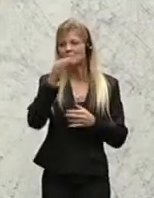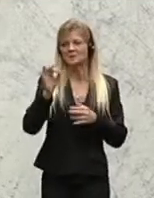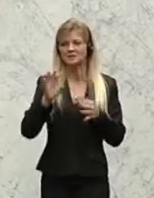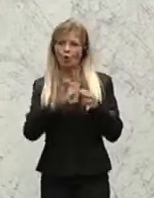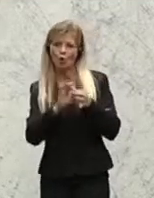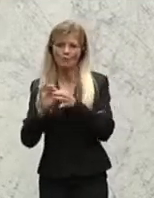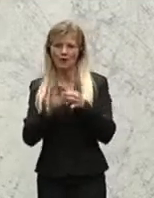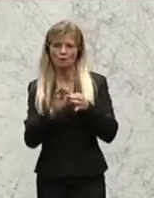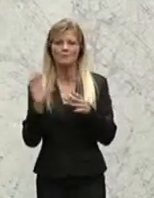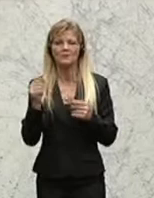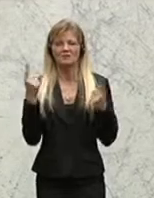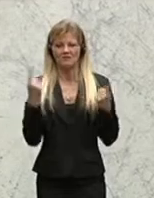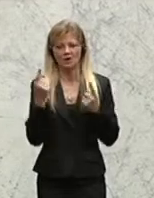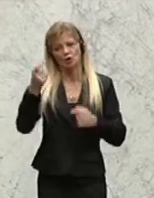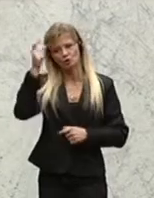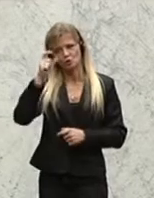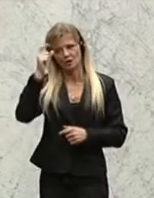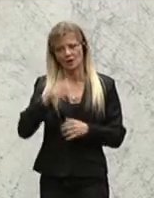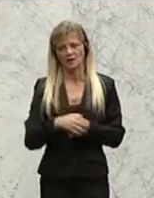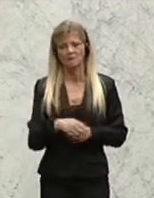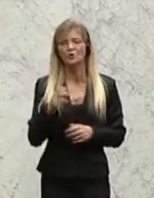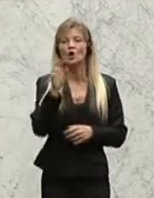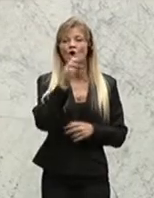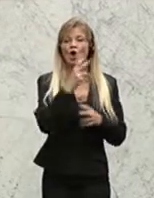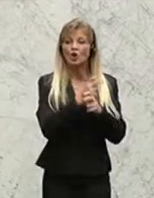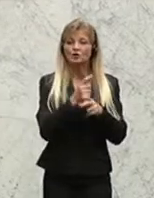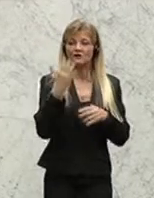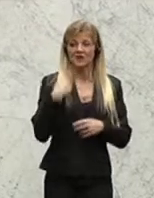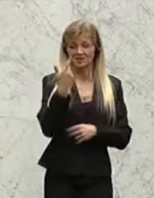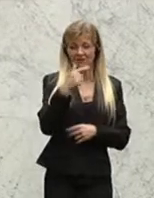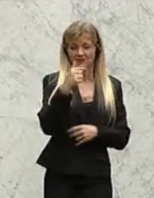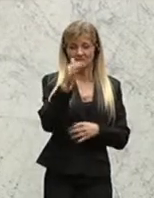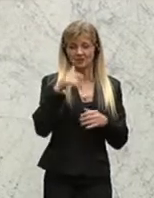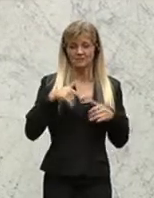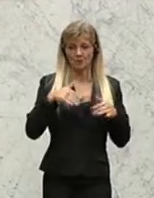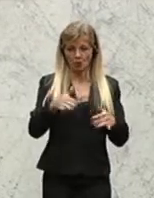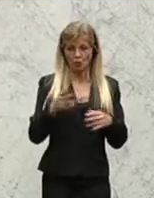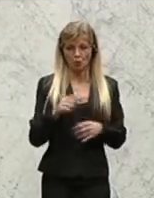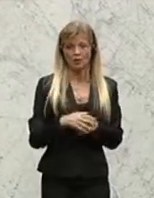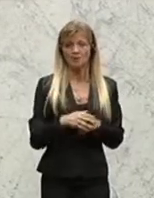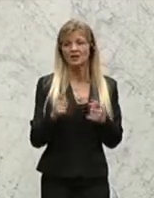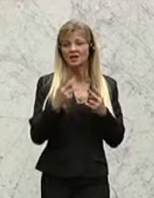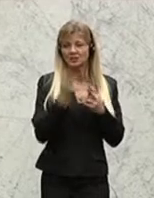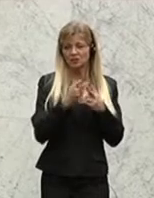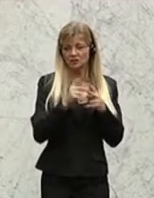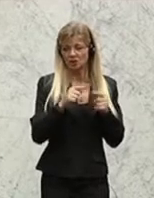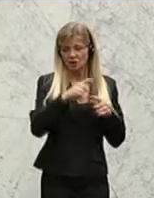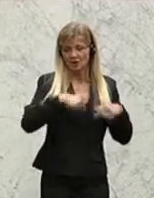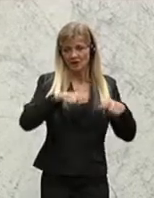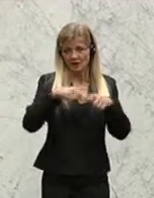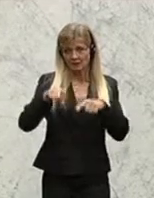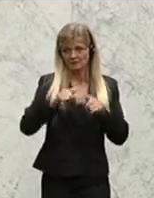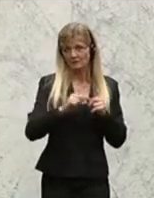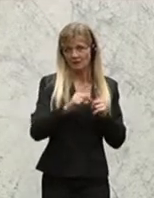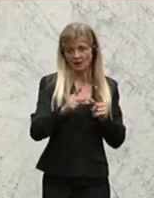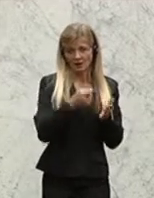hat 23 Millionen an bilateralen Mitteln für den Syrienfonds, UNHCR und dem World Food Program zugesagt.